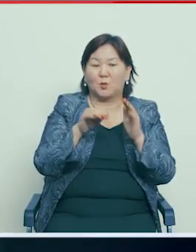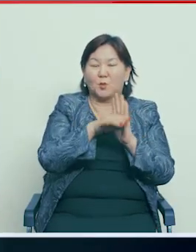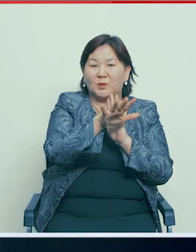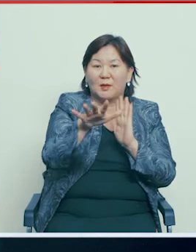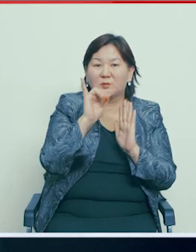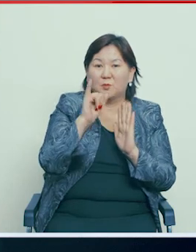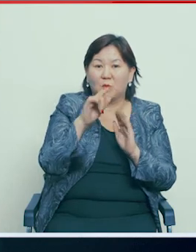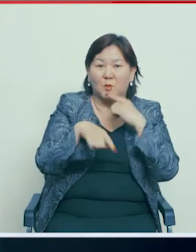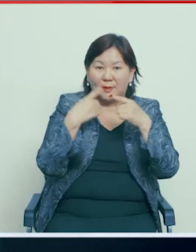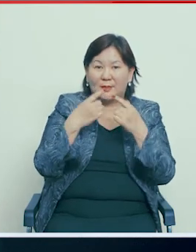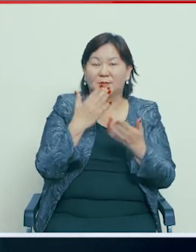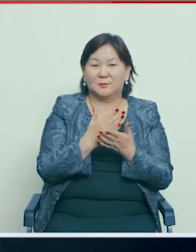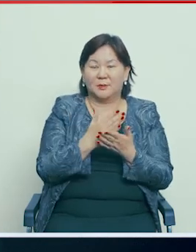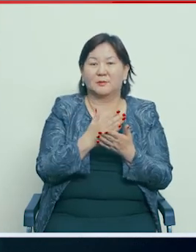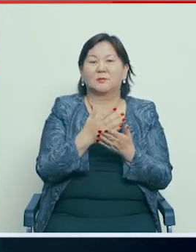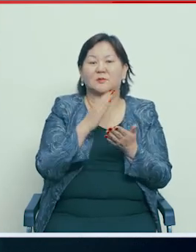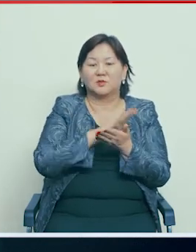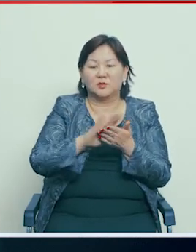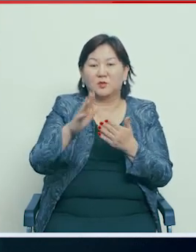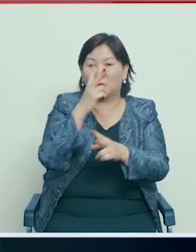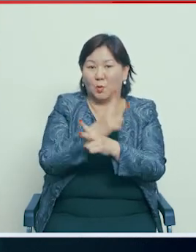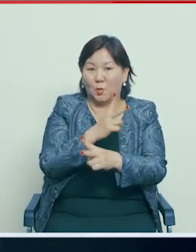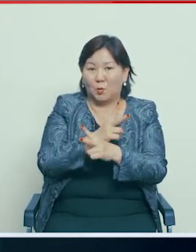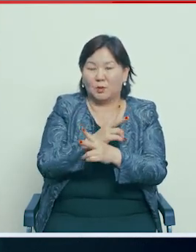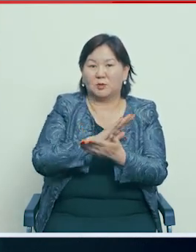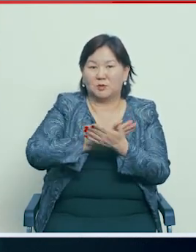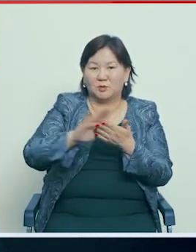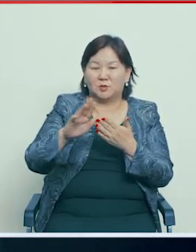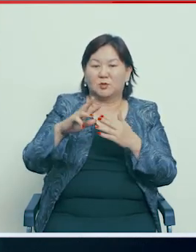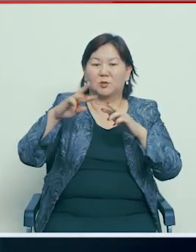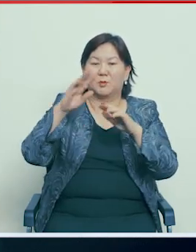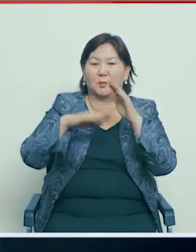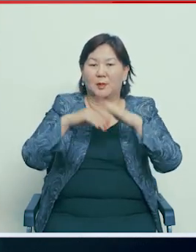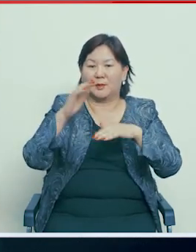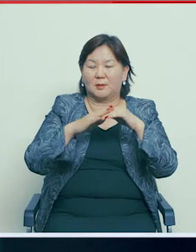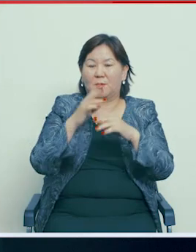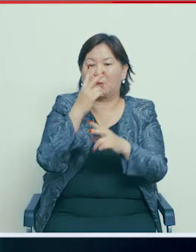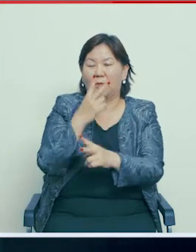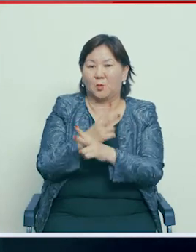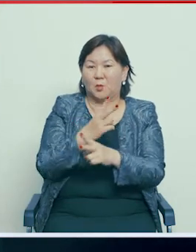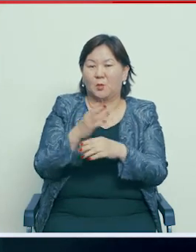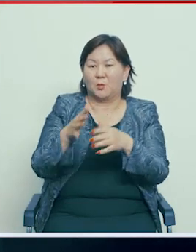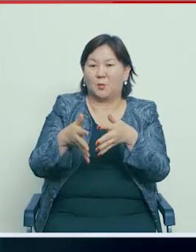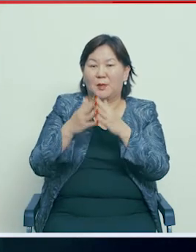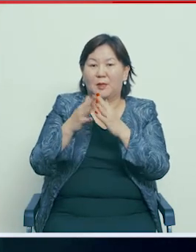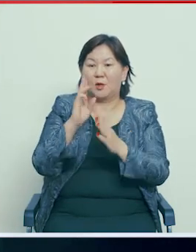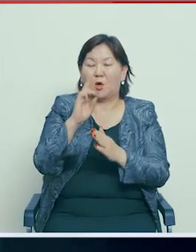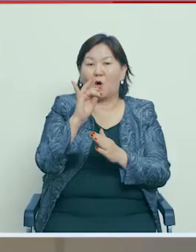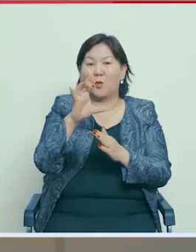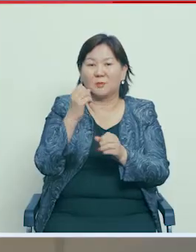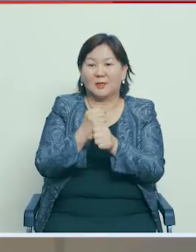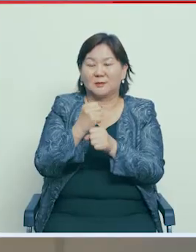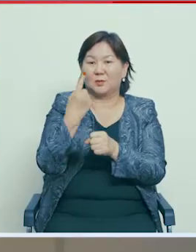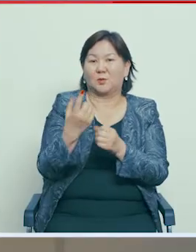муу байна гэдээ ярьж байна. Тэгвэл одоо нөгөө шинэ хуулийнхаа дагуу шинээр баригдаж байгаа барилгыг хүлээж авах ажлын хэсэг комист хөгжлийн бэрхшээлтэй